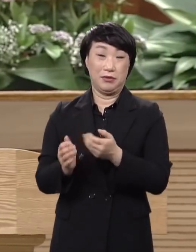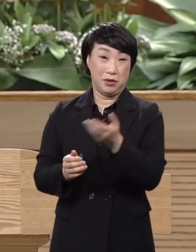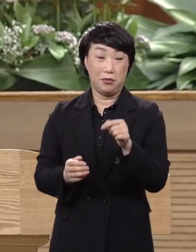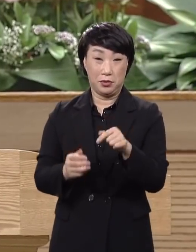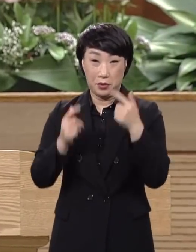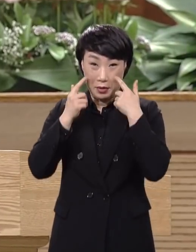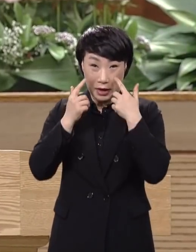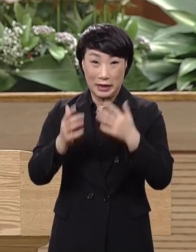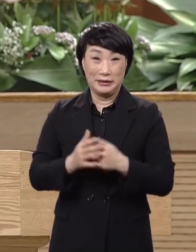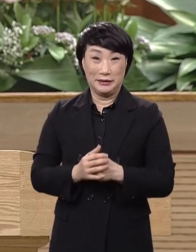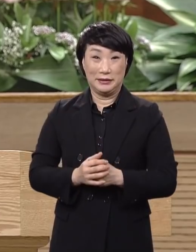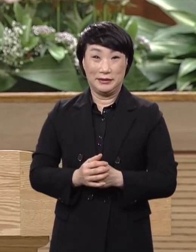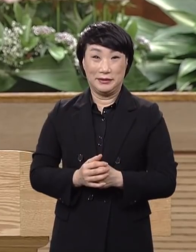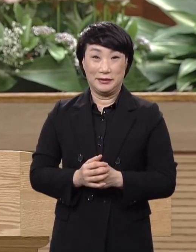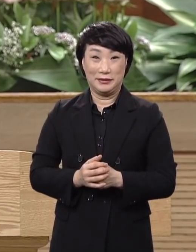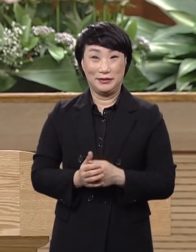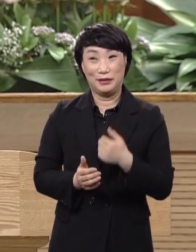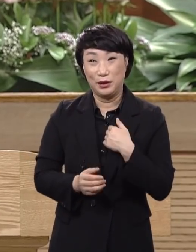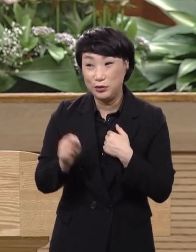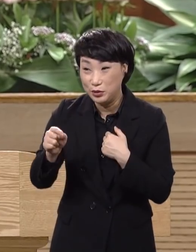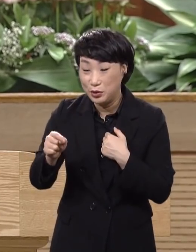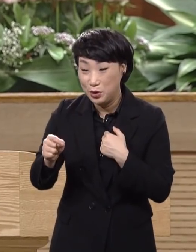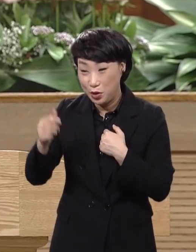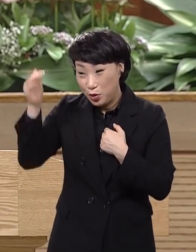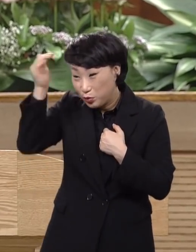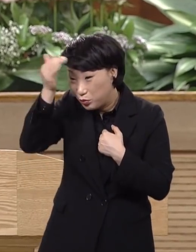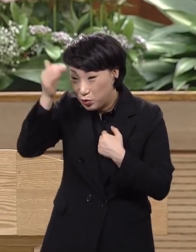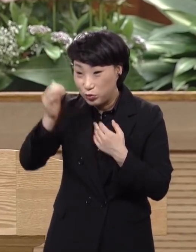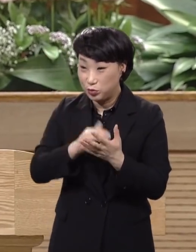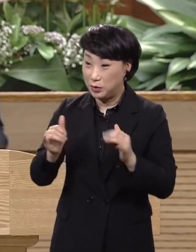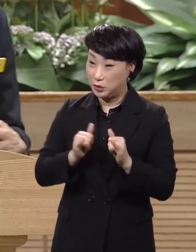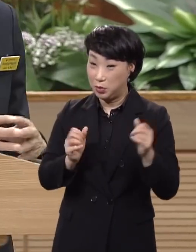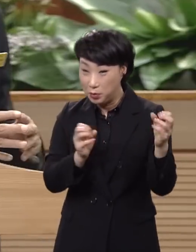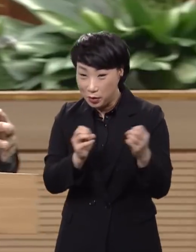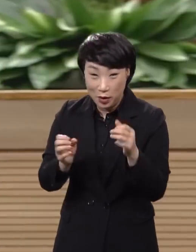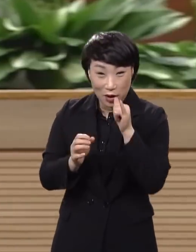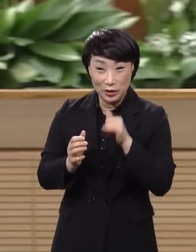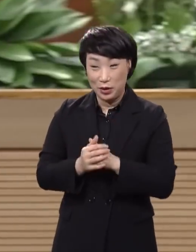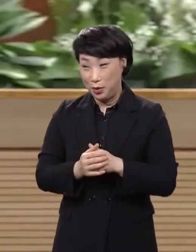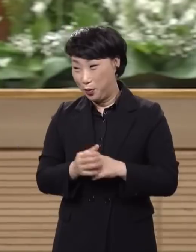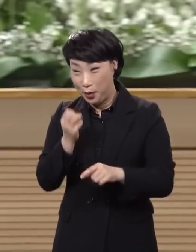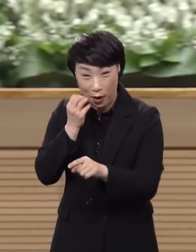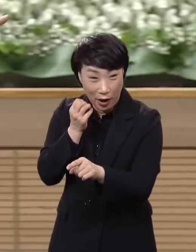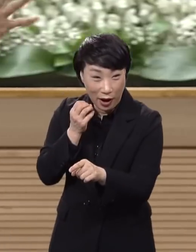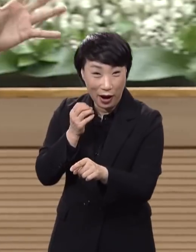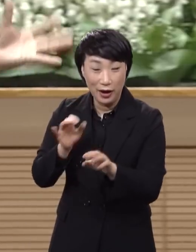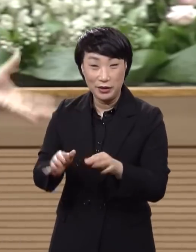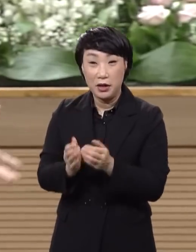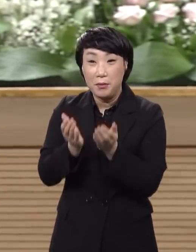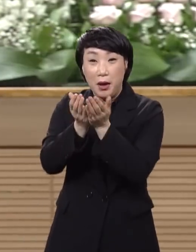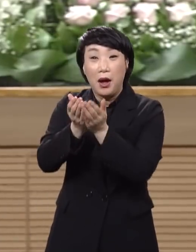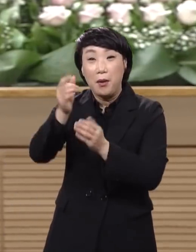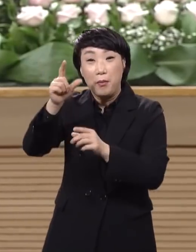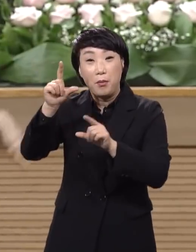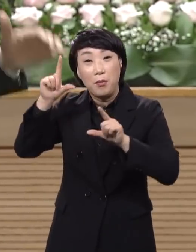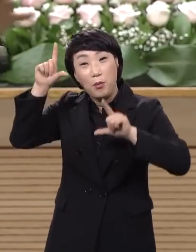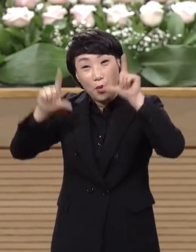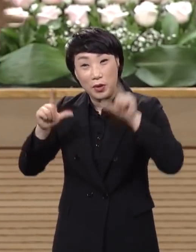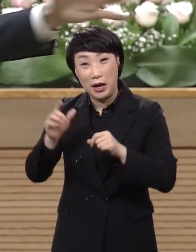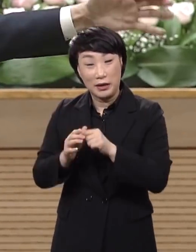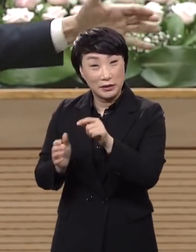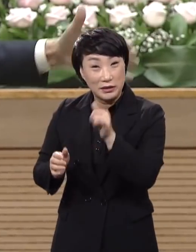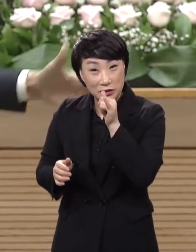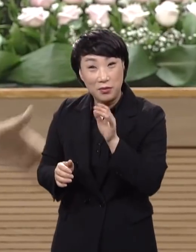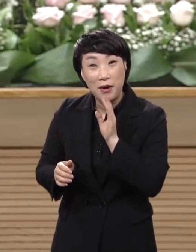그런 거예요. 저는 그 가서 많은 사람들과 얘기를 나눠봤어요. 그 방주 모형도를 놓고 거기